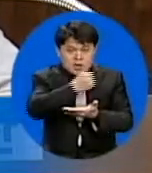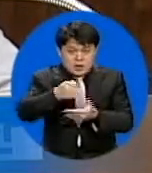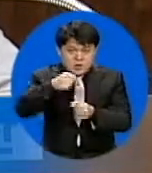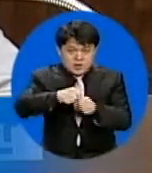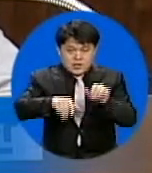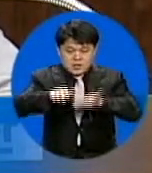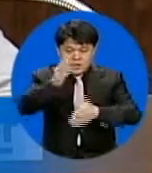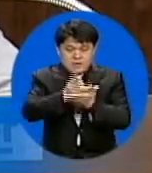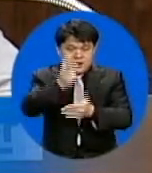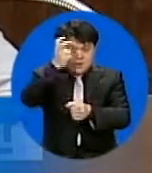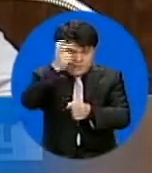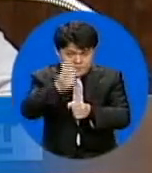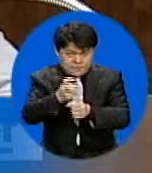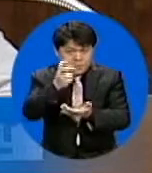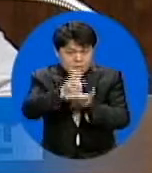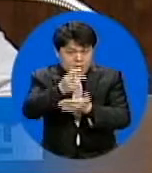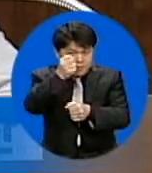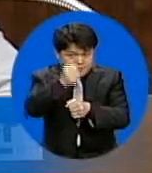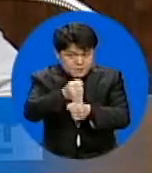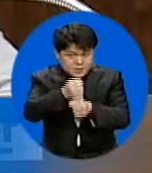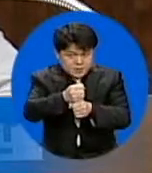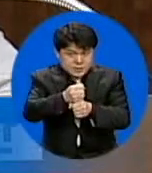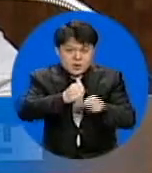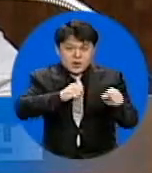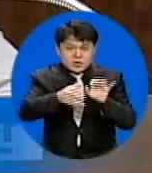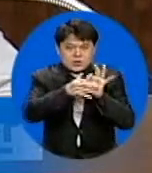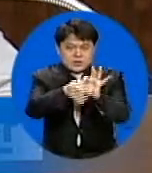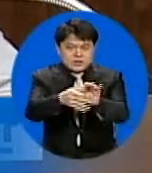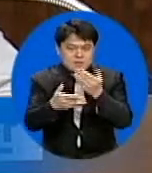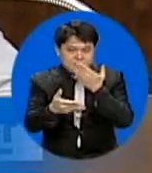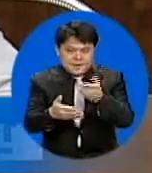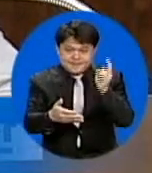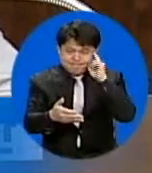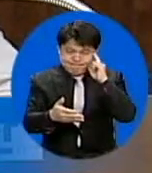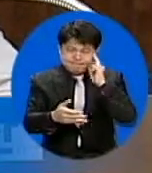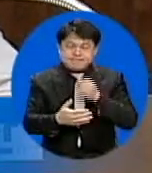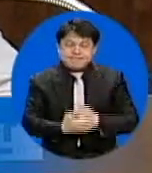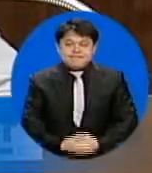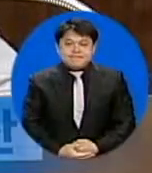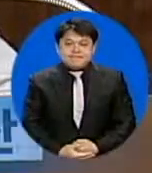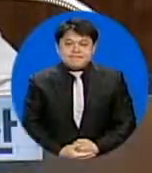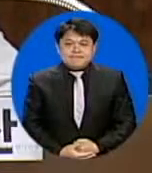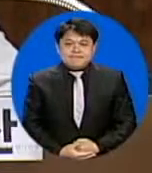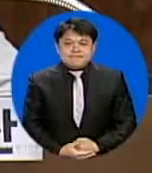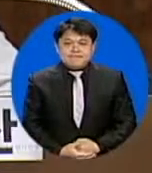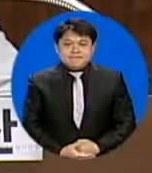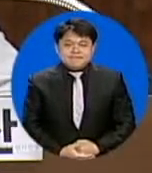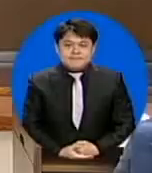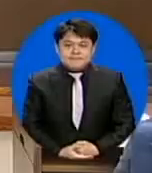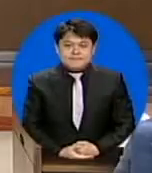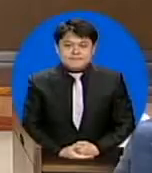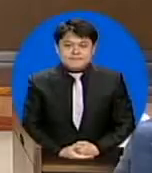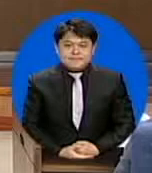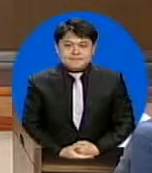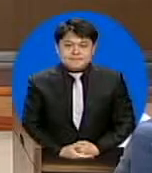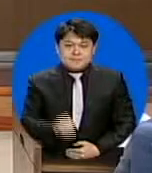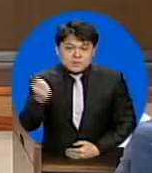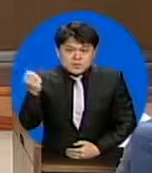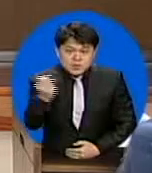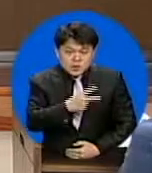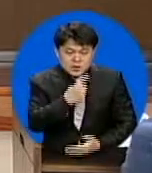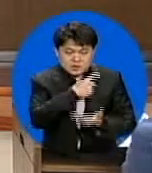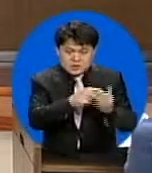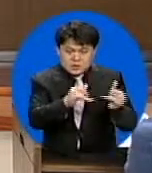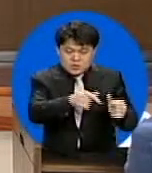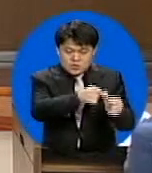차별금지법 제정 운동으로 이어지는 그런 성과를 거둘 수 있을 것이라고 이 밖에도